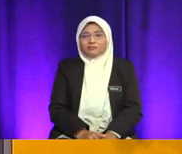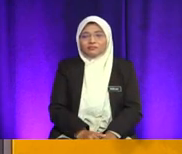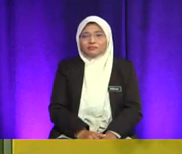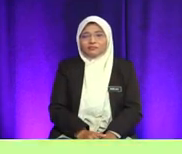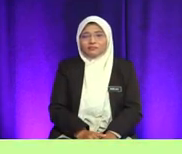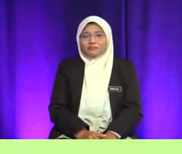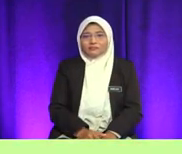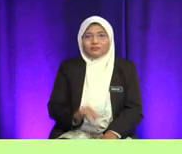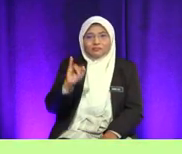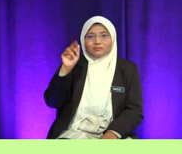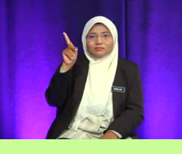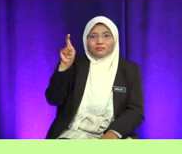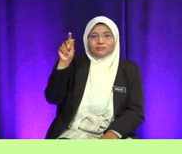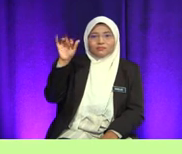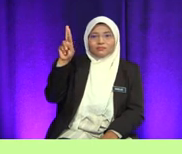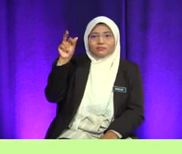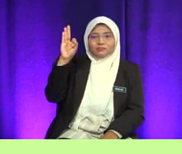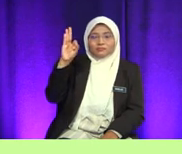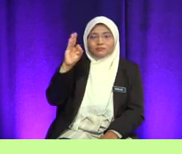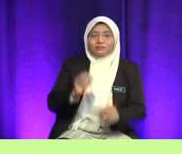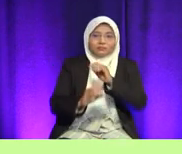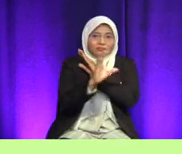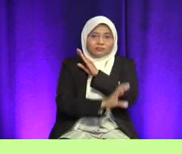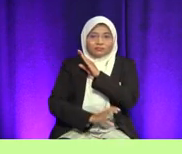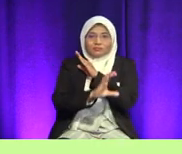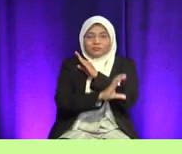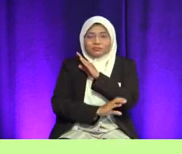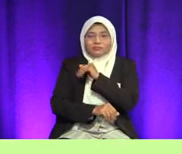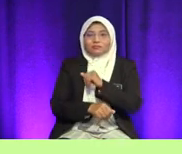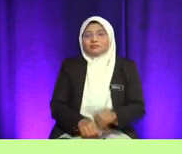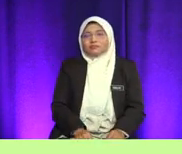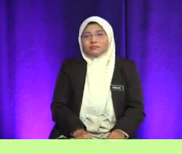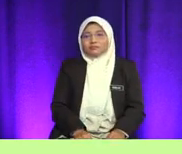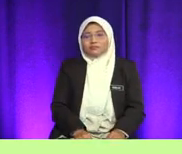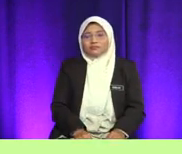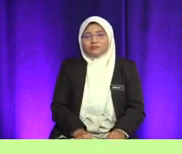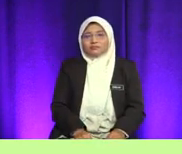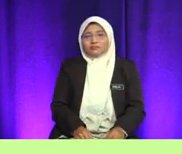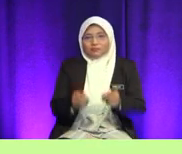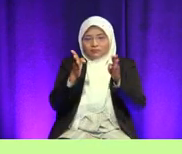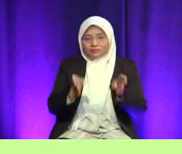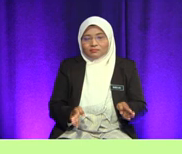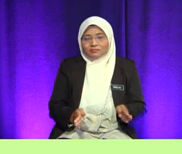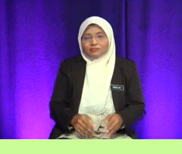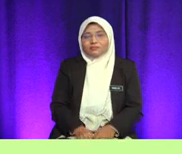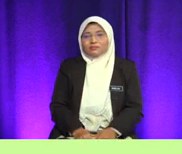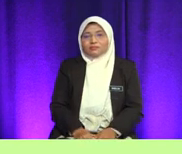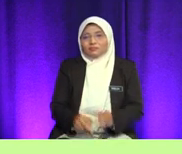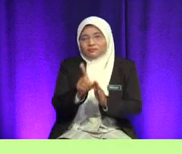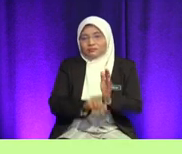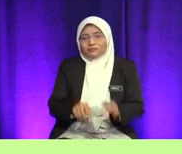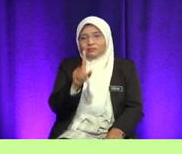persatuan bangsa-bangsa bersatu ataupun PBB terhadap sebuah negara yang tidak